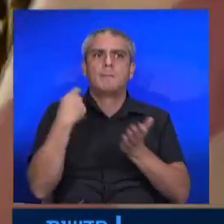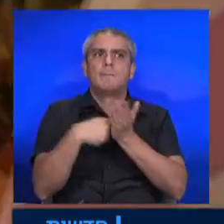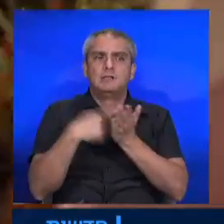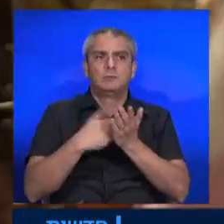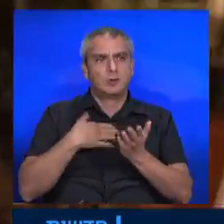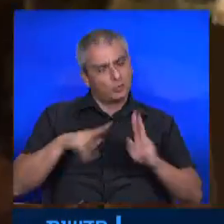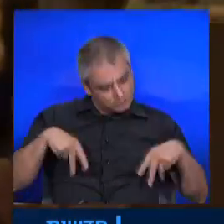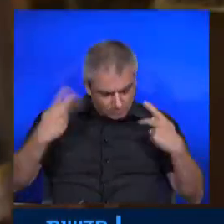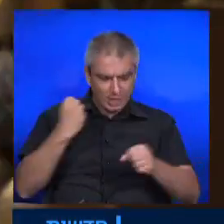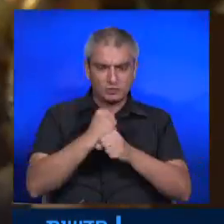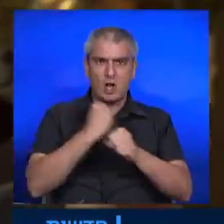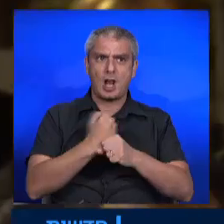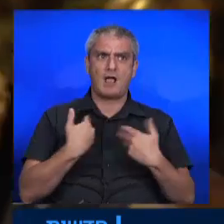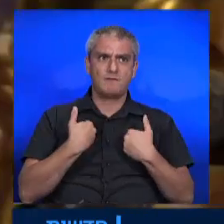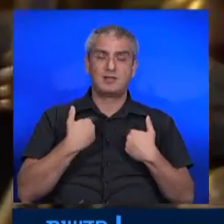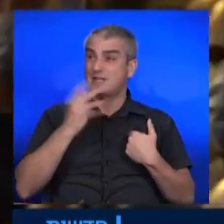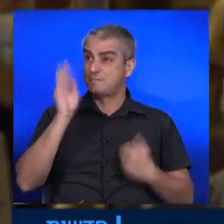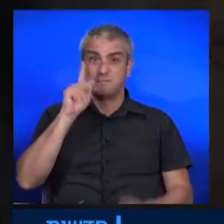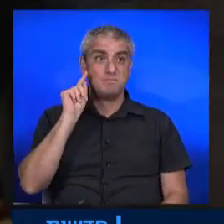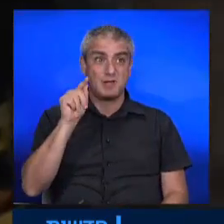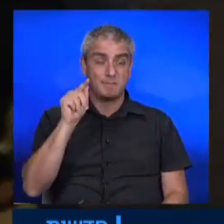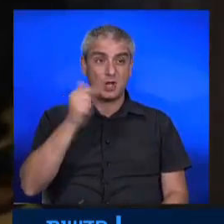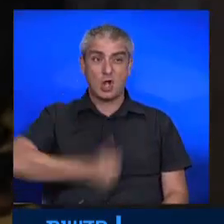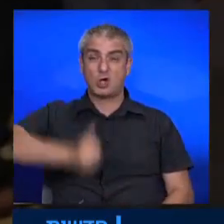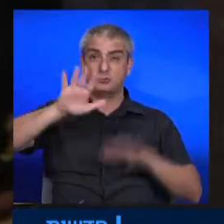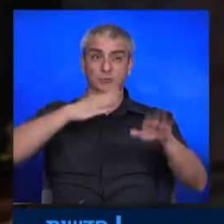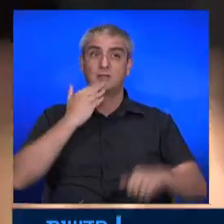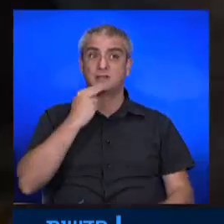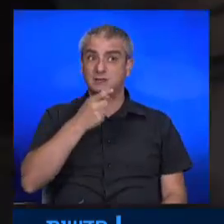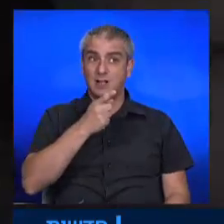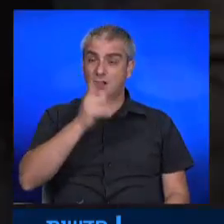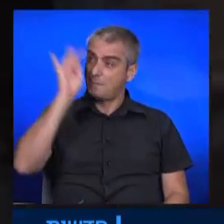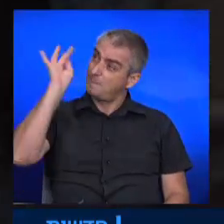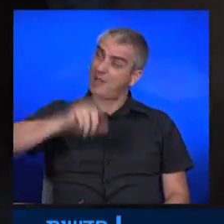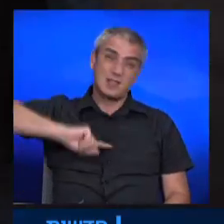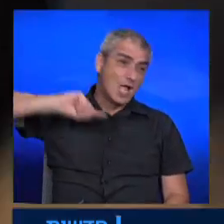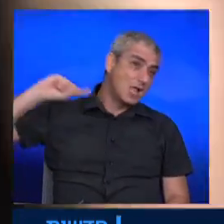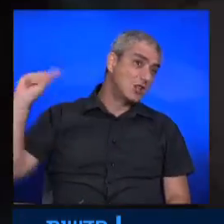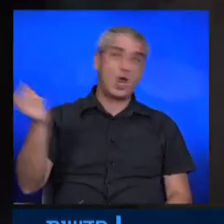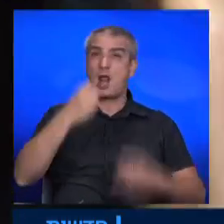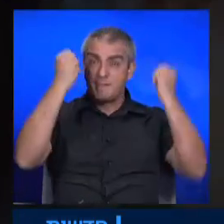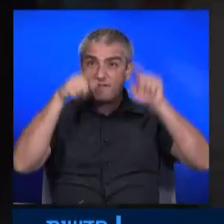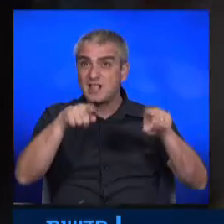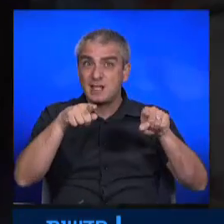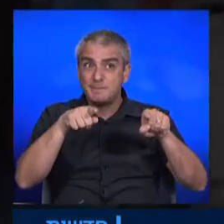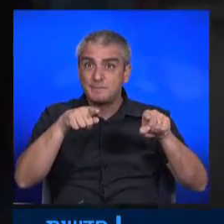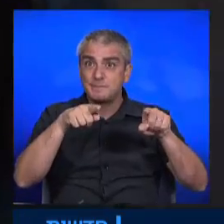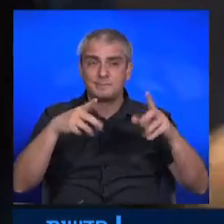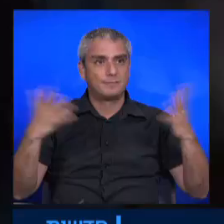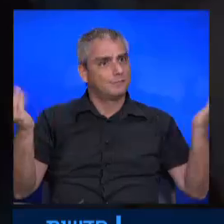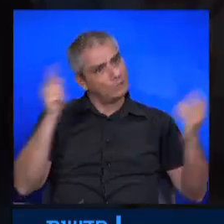הרגליים. עם ביבי, ראש ממשלת ישראל, מגנה את כל המפגינים, הוא מגנה את